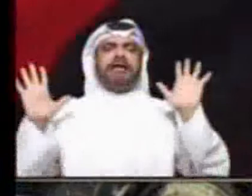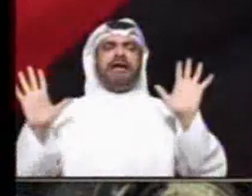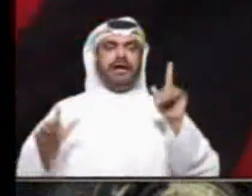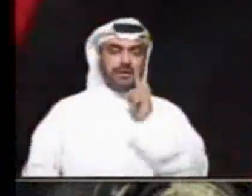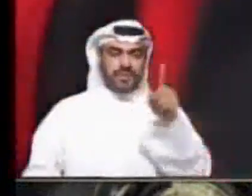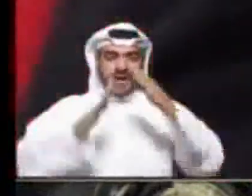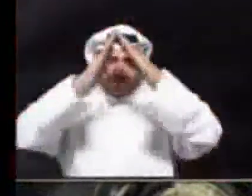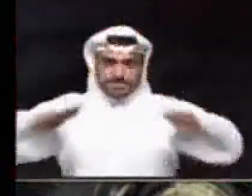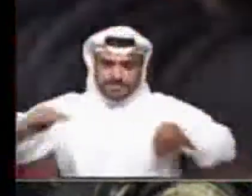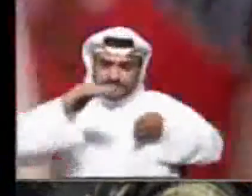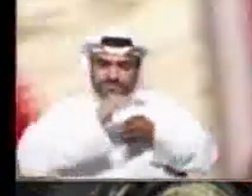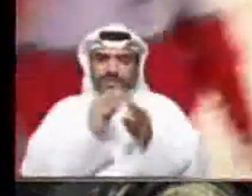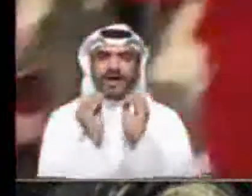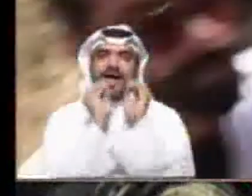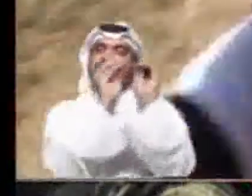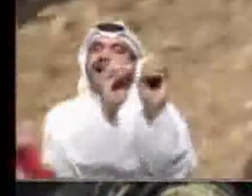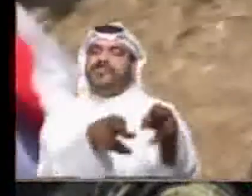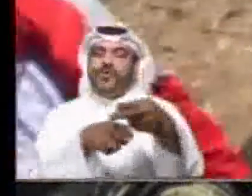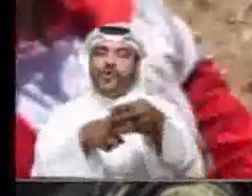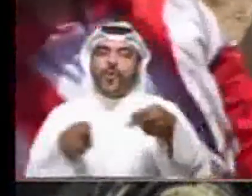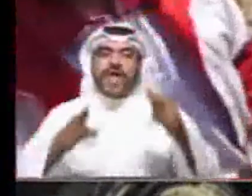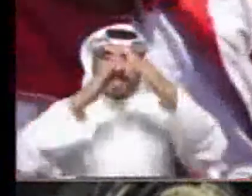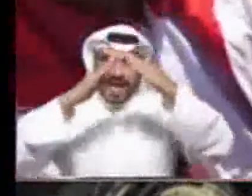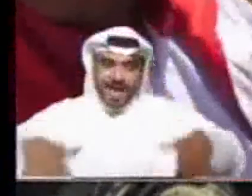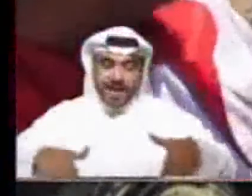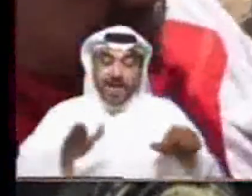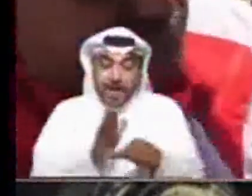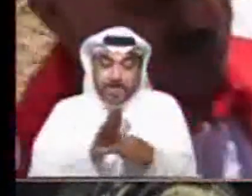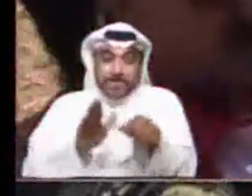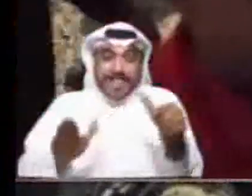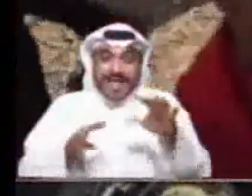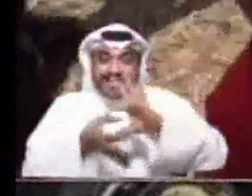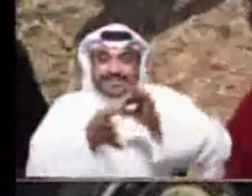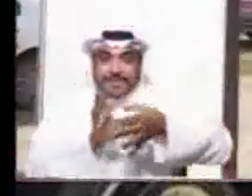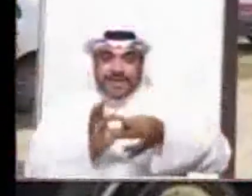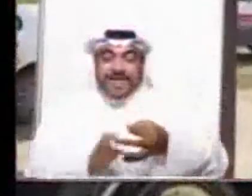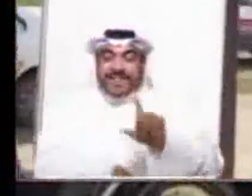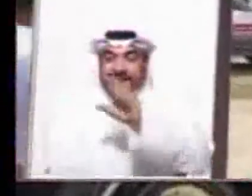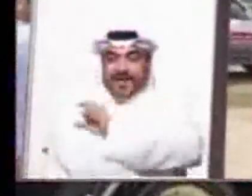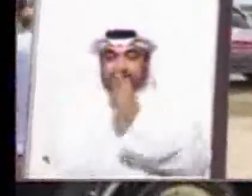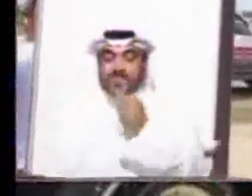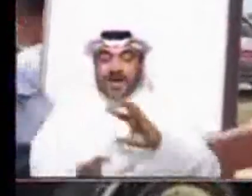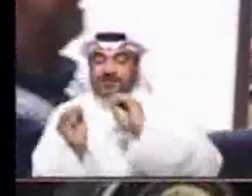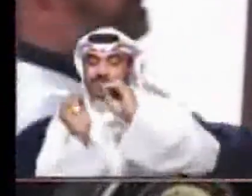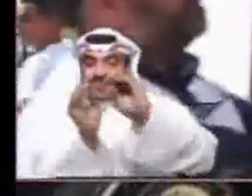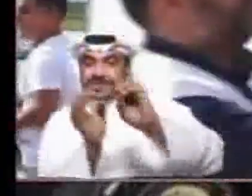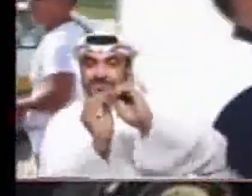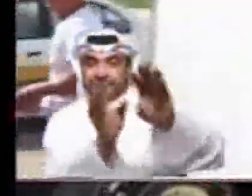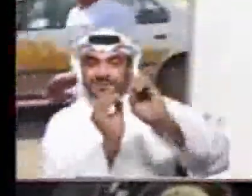خيمة وصلتهم من دولة الكويت. وهنا بدأ أبناء الجمعية عملهم العطاء.